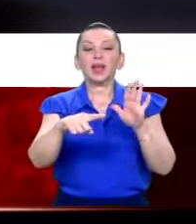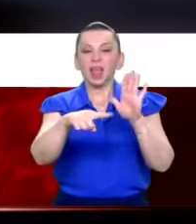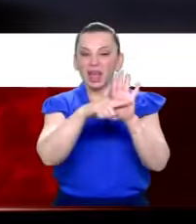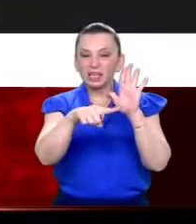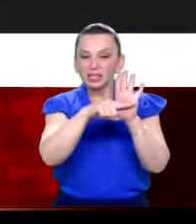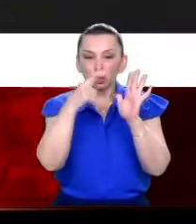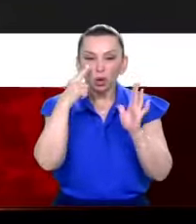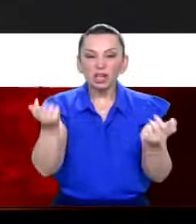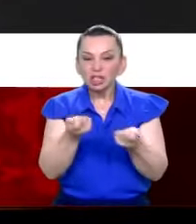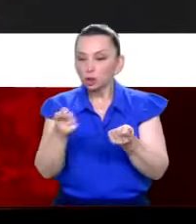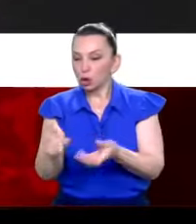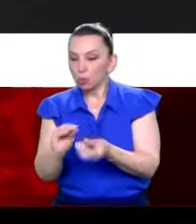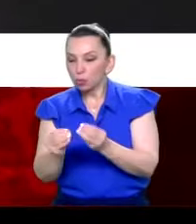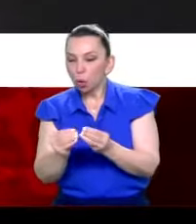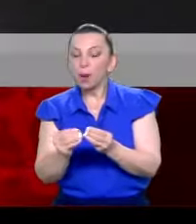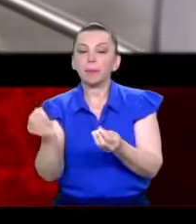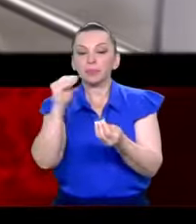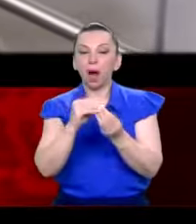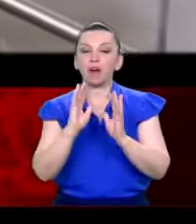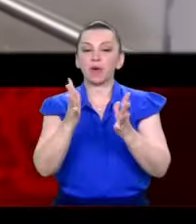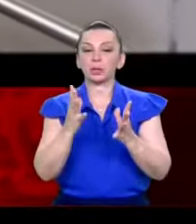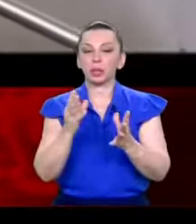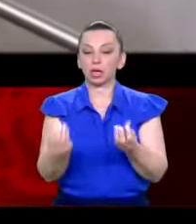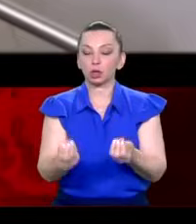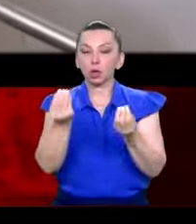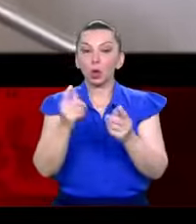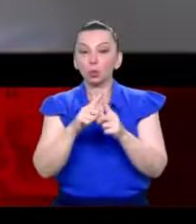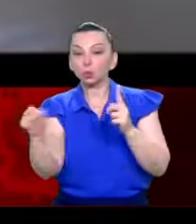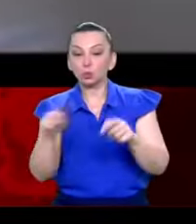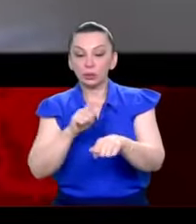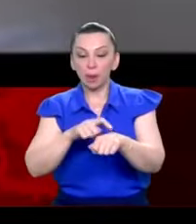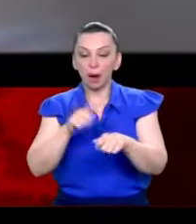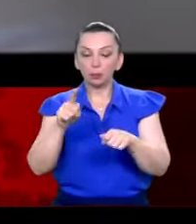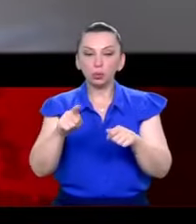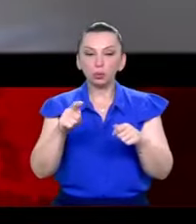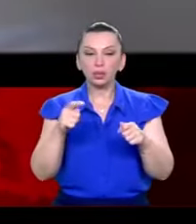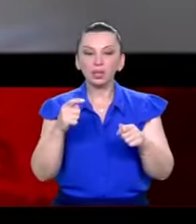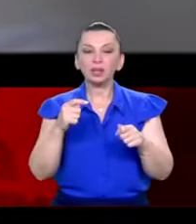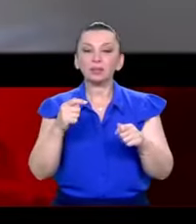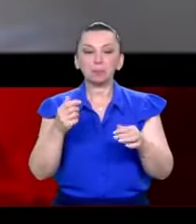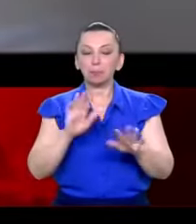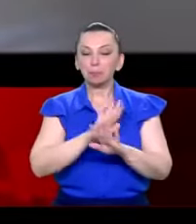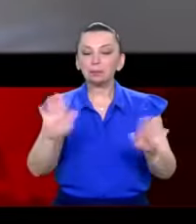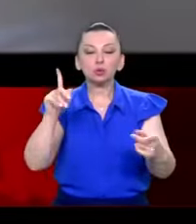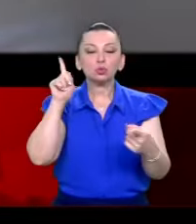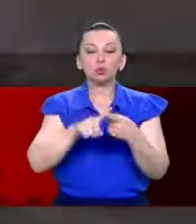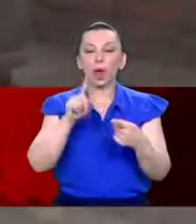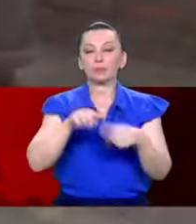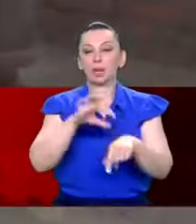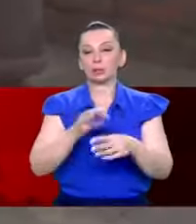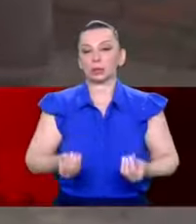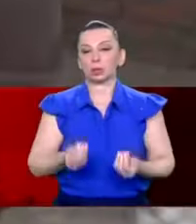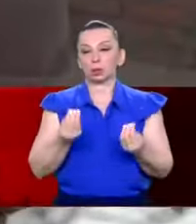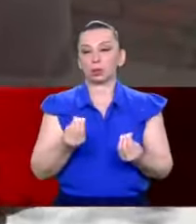işle ilgili stresi daha da artırır uzun vadede bu stres tükenmişlik sendromuna dönüşebilir